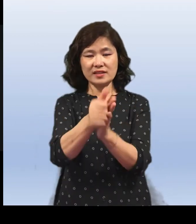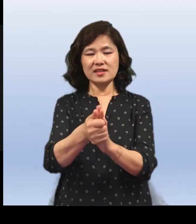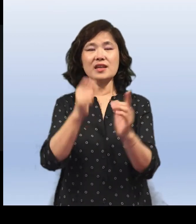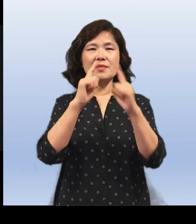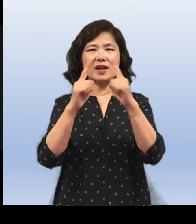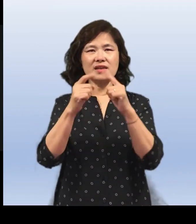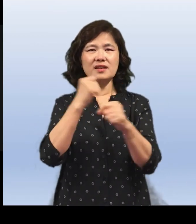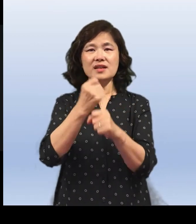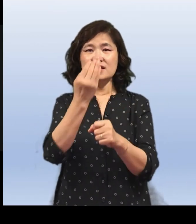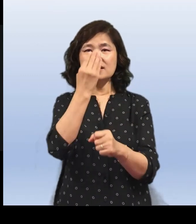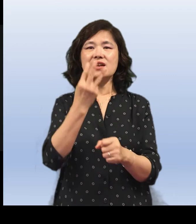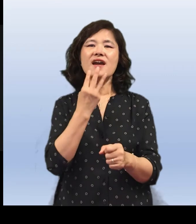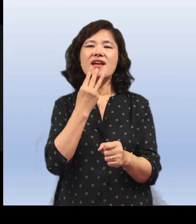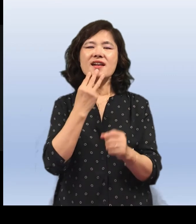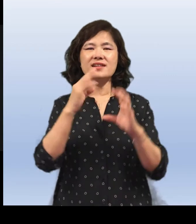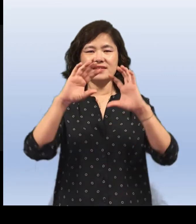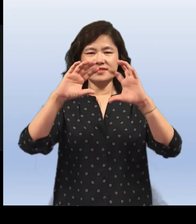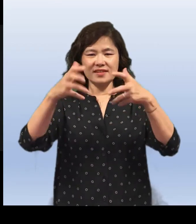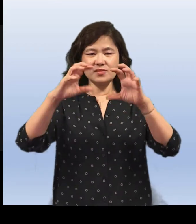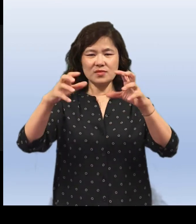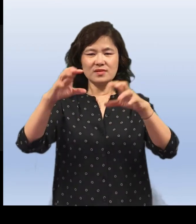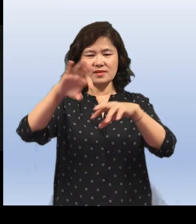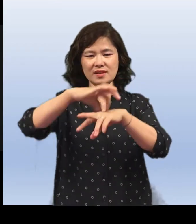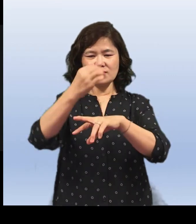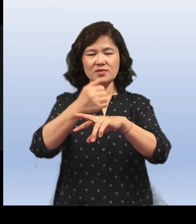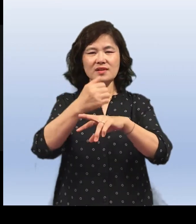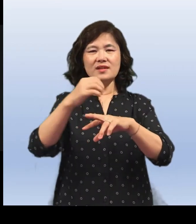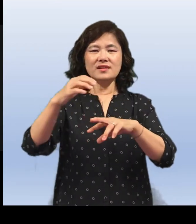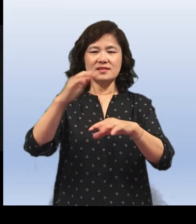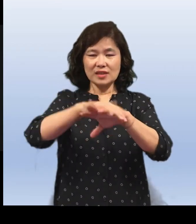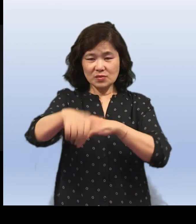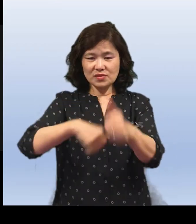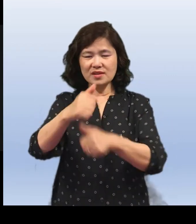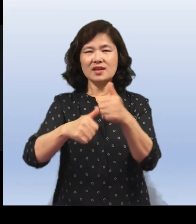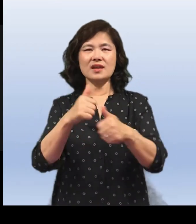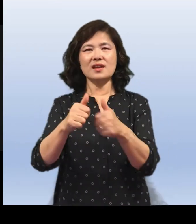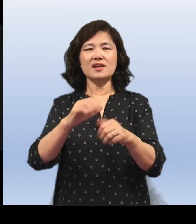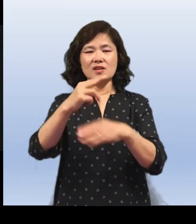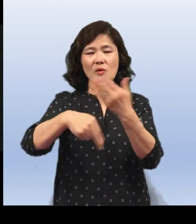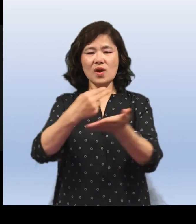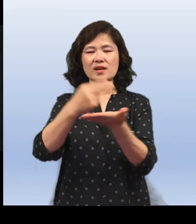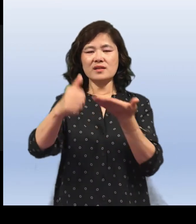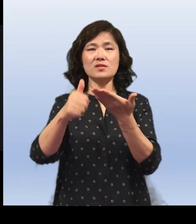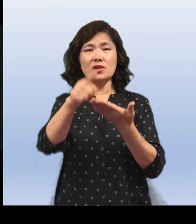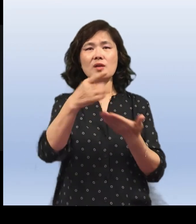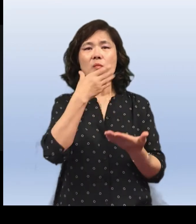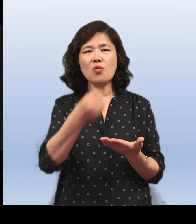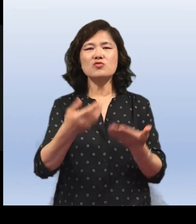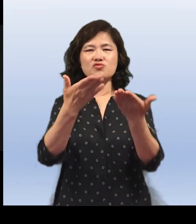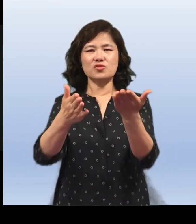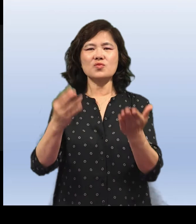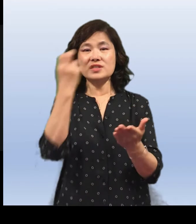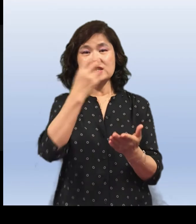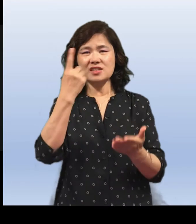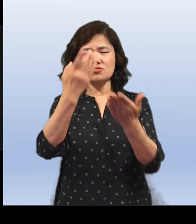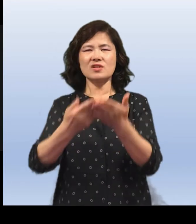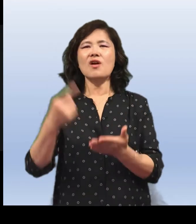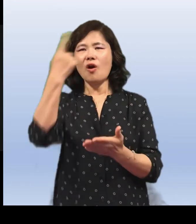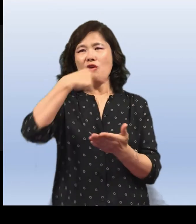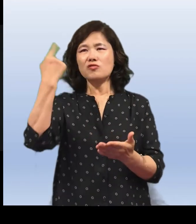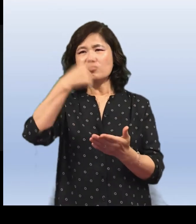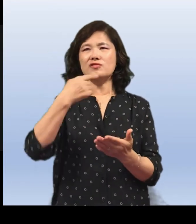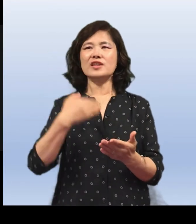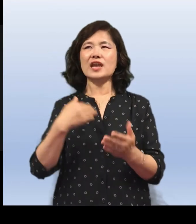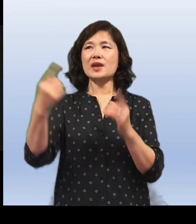이렇게 축복하여 이르되 여호와는 내게 복을 주시고 너를 지키시기를 원하며 여호와는 그의 얼굴을 내게